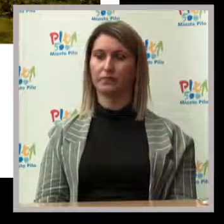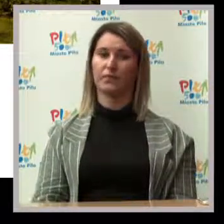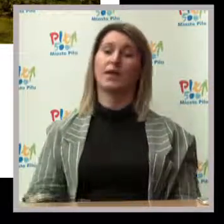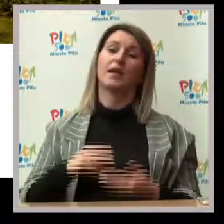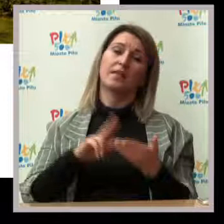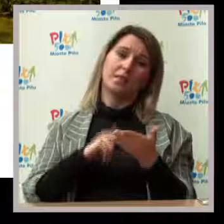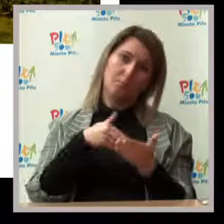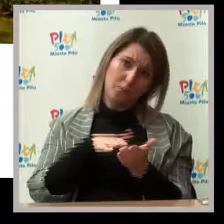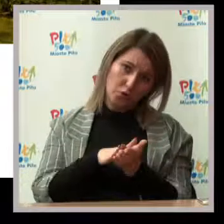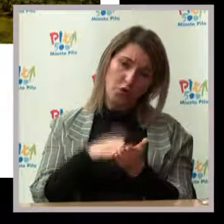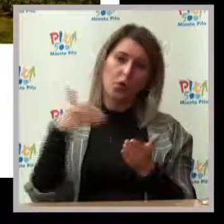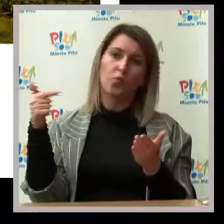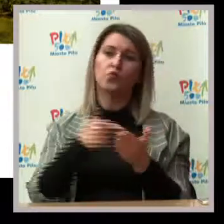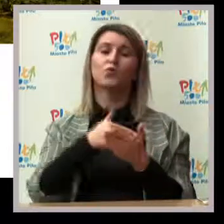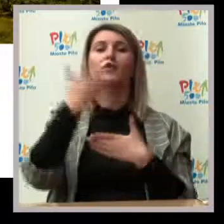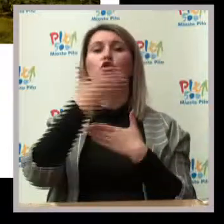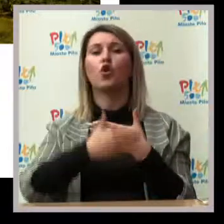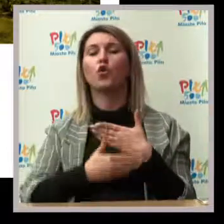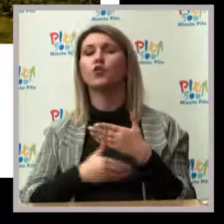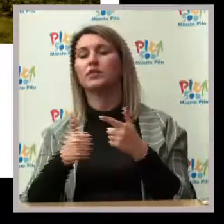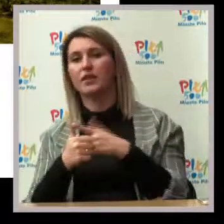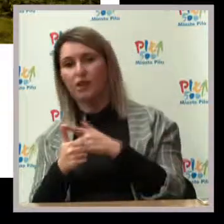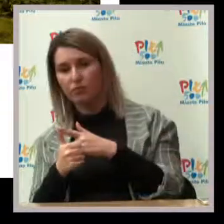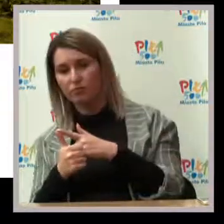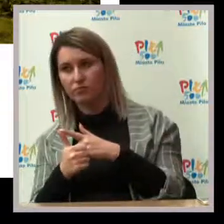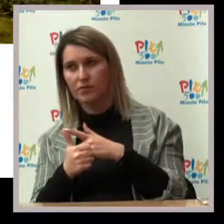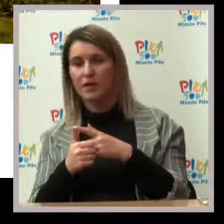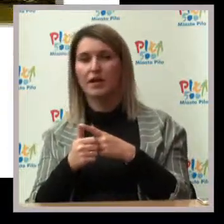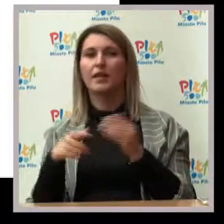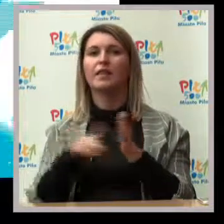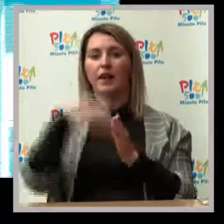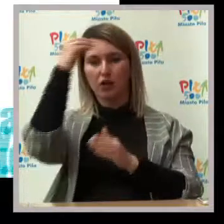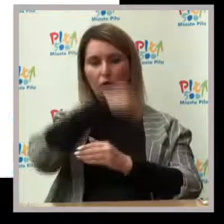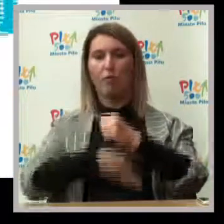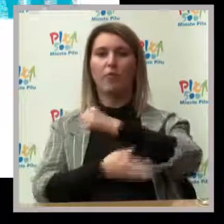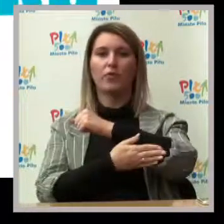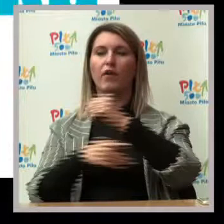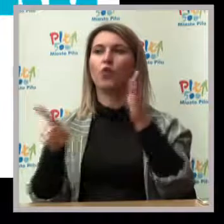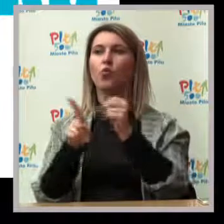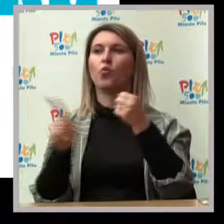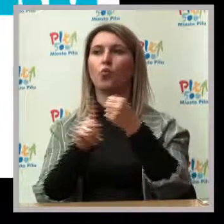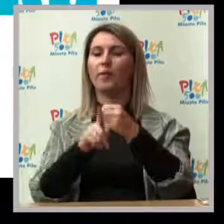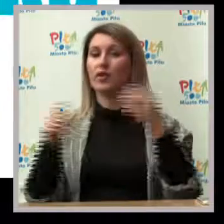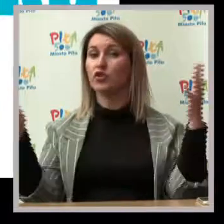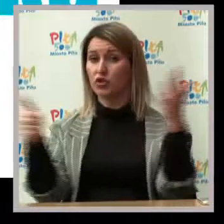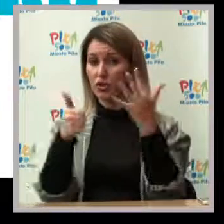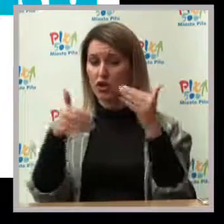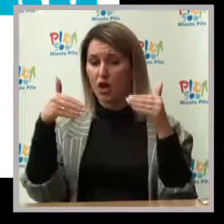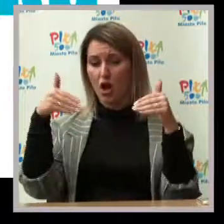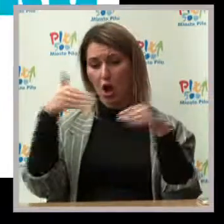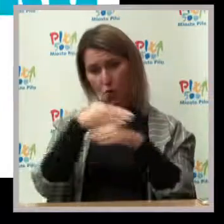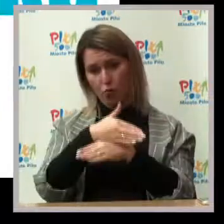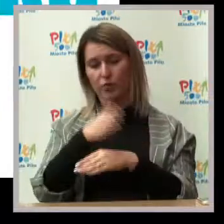inwestycji, bardzo dużej, która trwa w tej chwili przy szkole podstawowej numer 6.